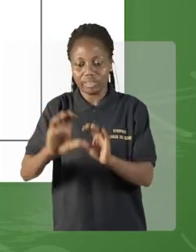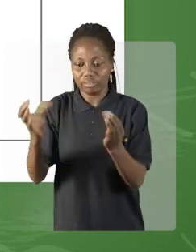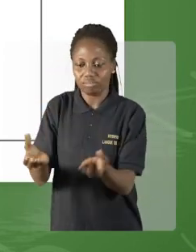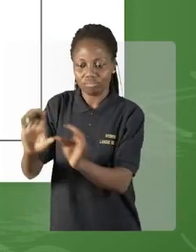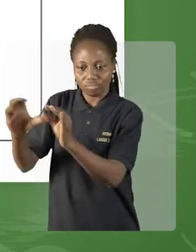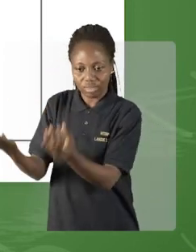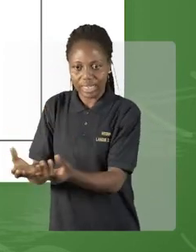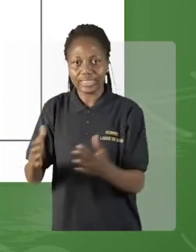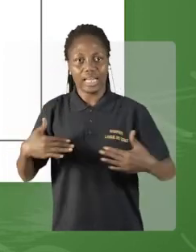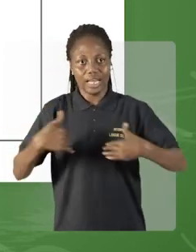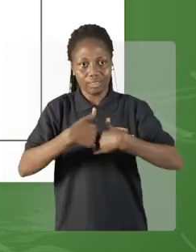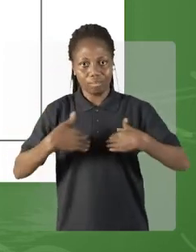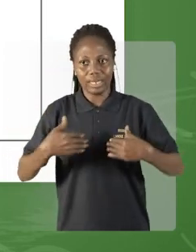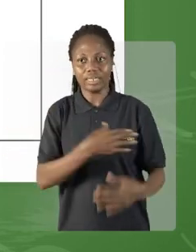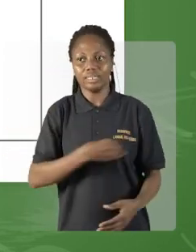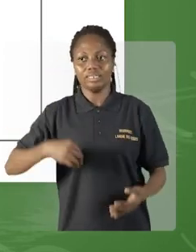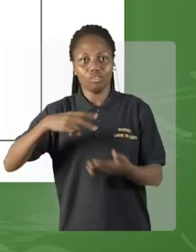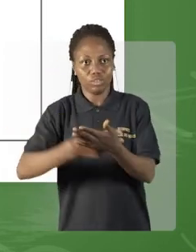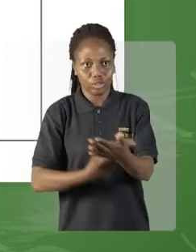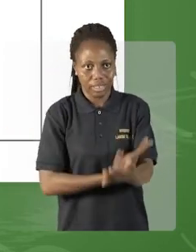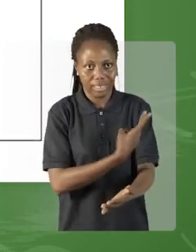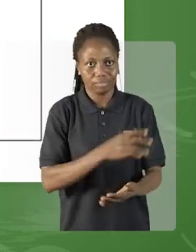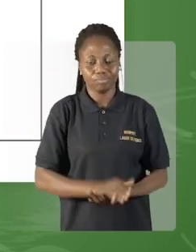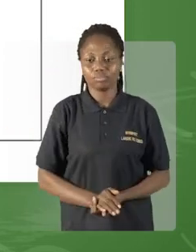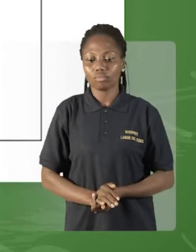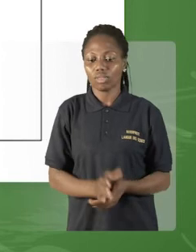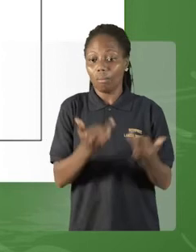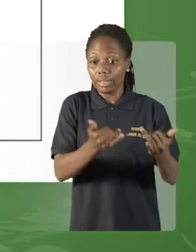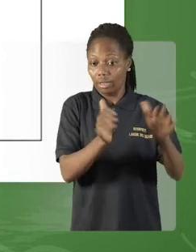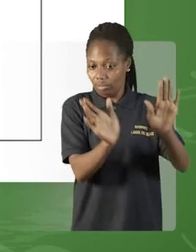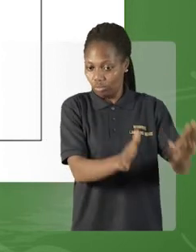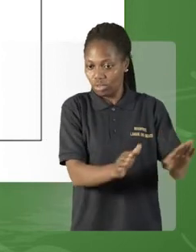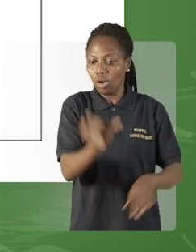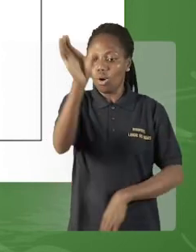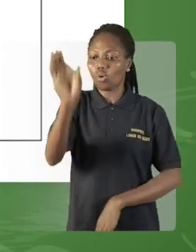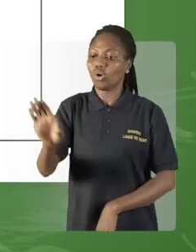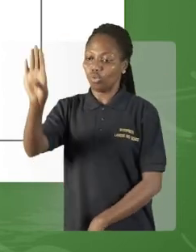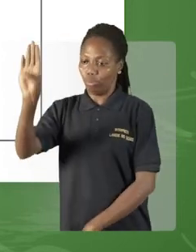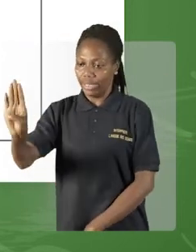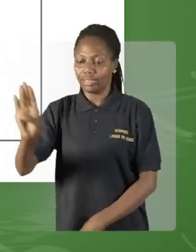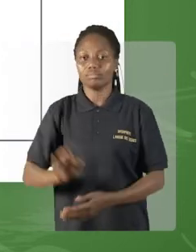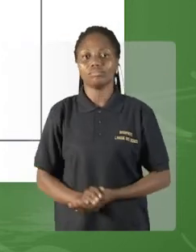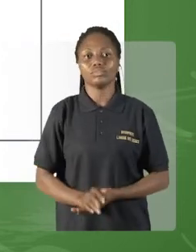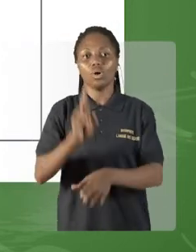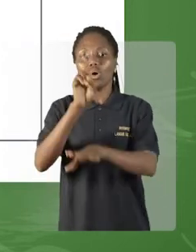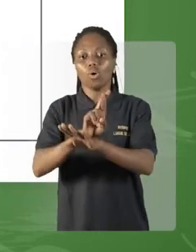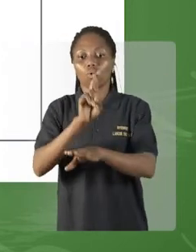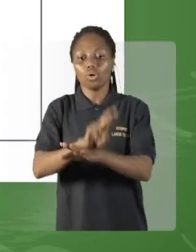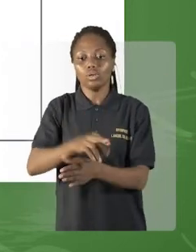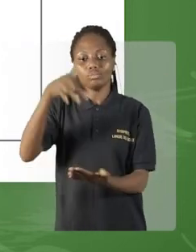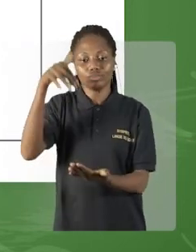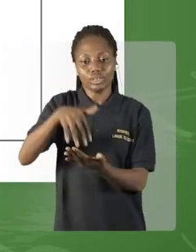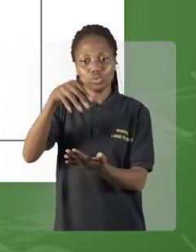et végétales. C'est bien. Nous passons à la deuxième colonne. Le rôle écologique. Le petit